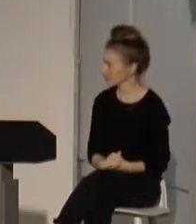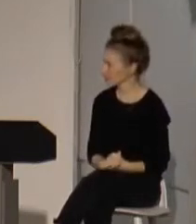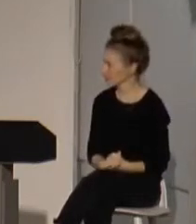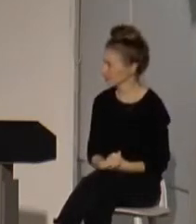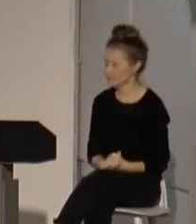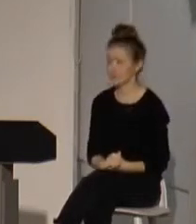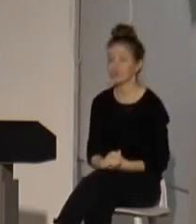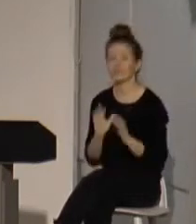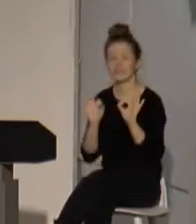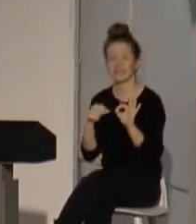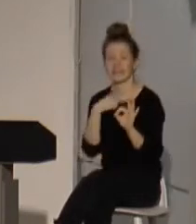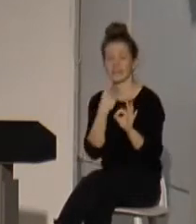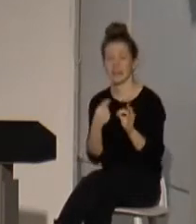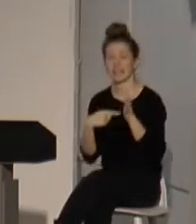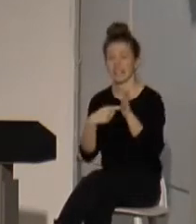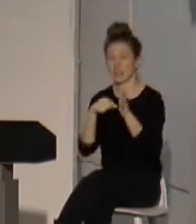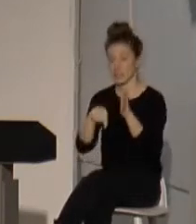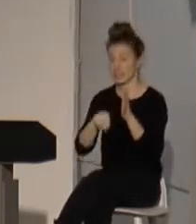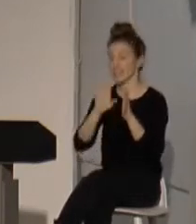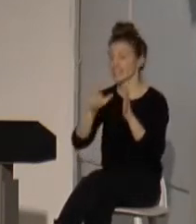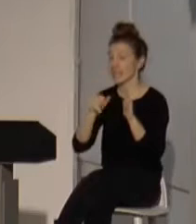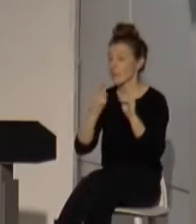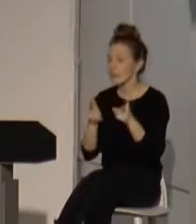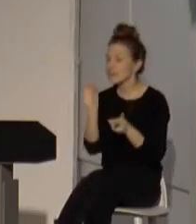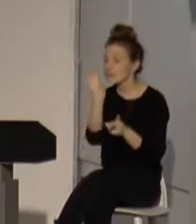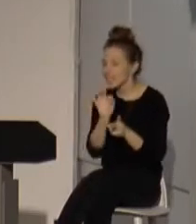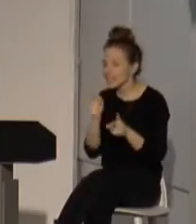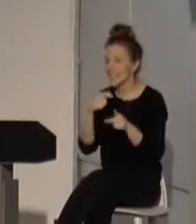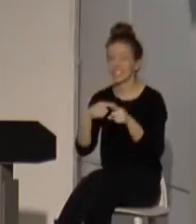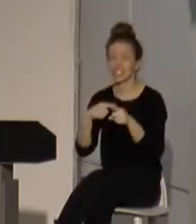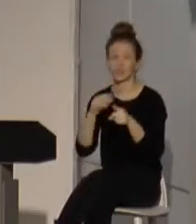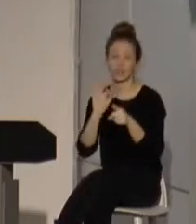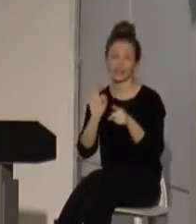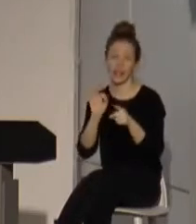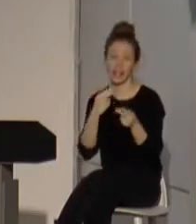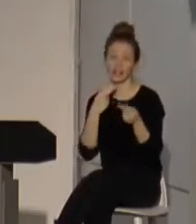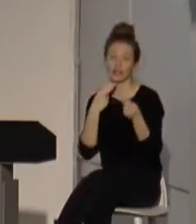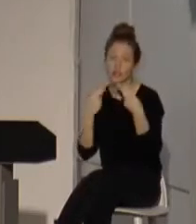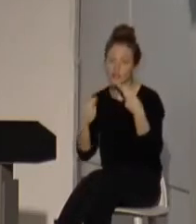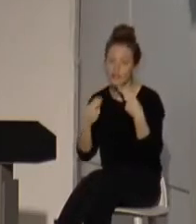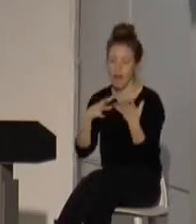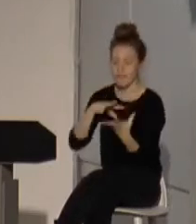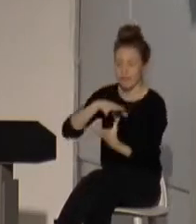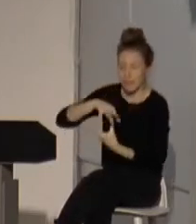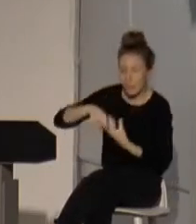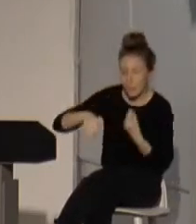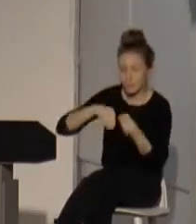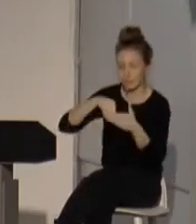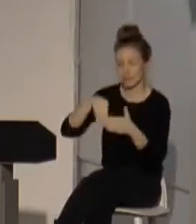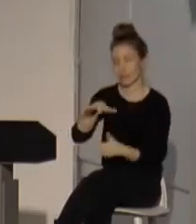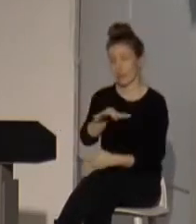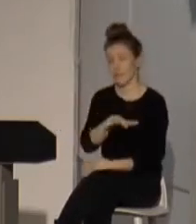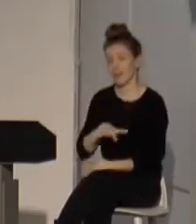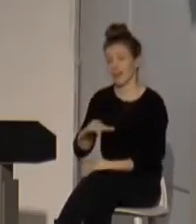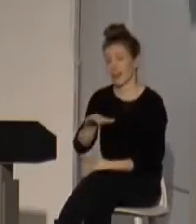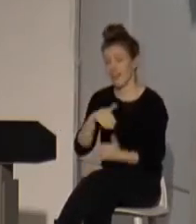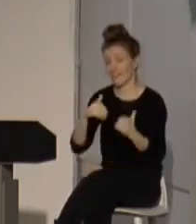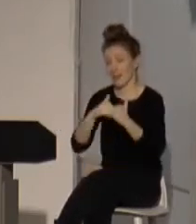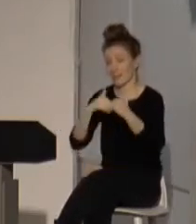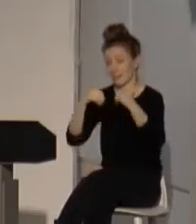אז אמרתי שבעצם המודל הזה מאפשר לנו גם עדיין סוג של תגובה ותמרונים בתוך המרחב